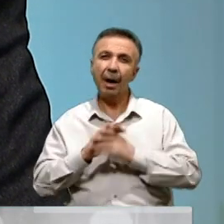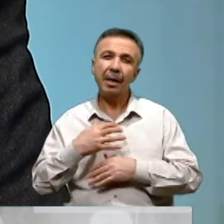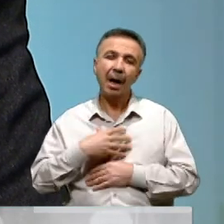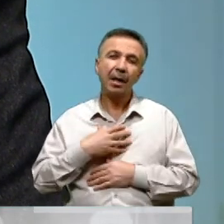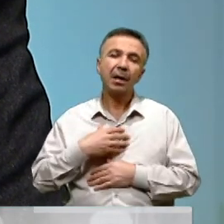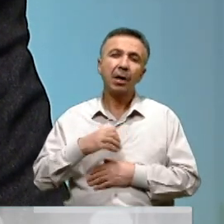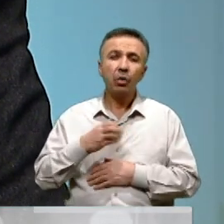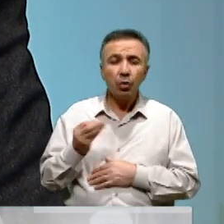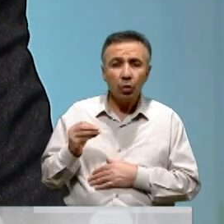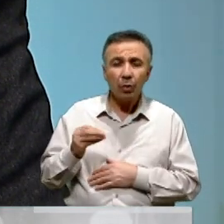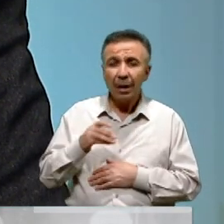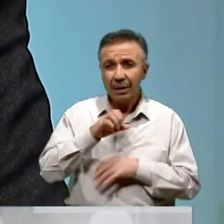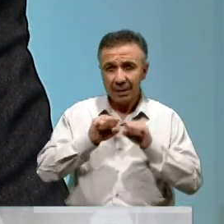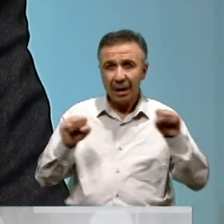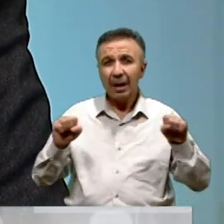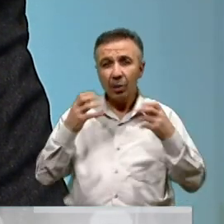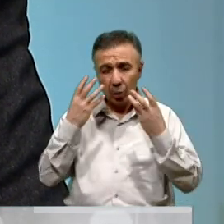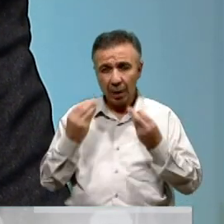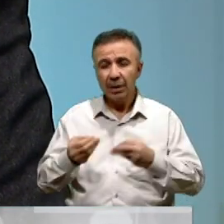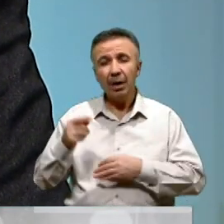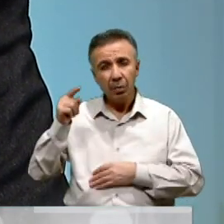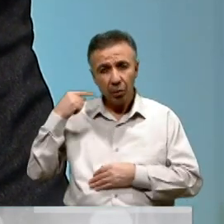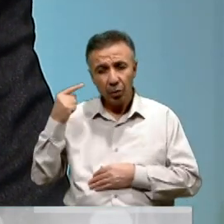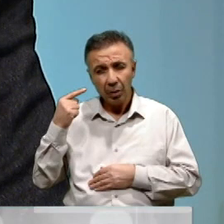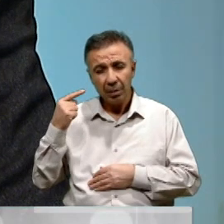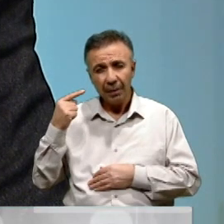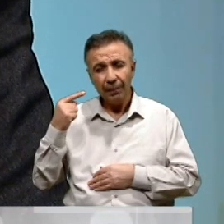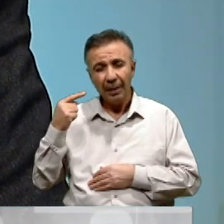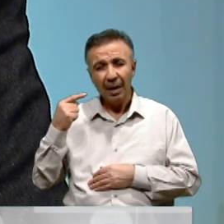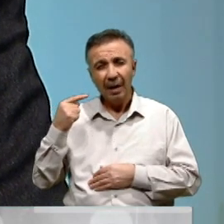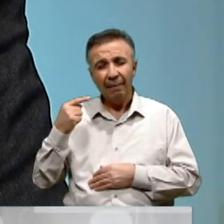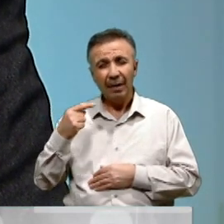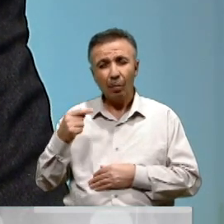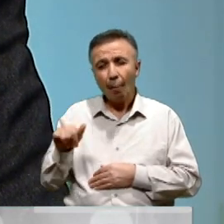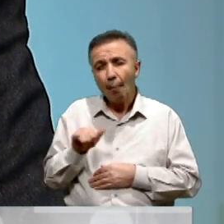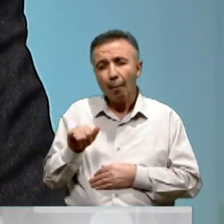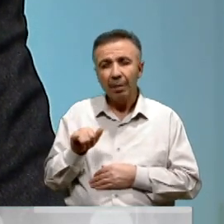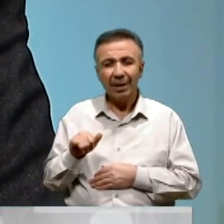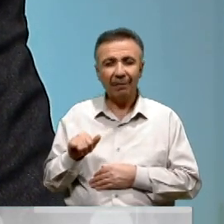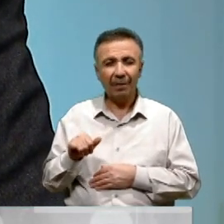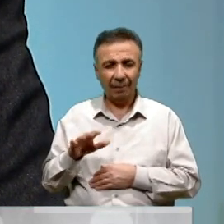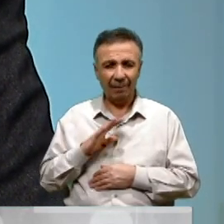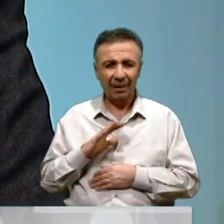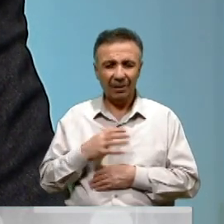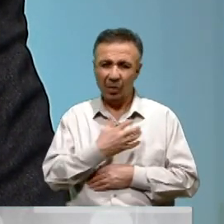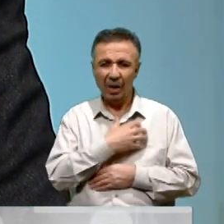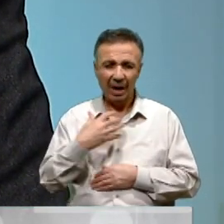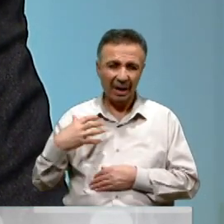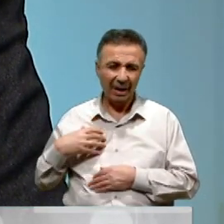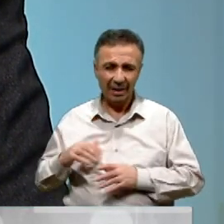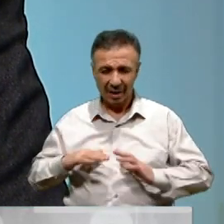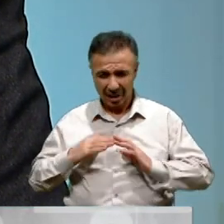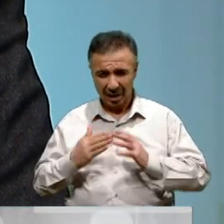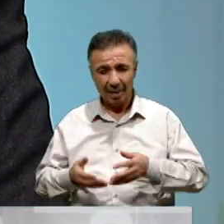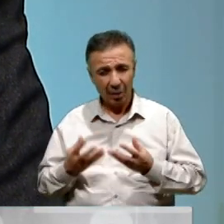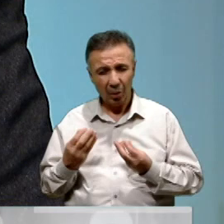kendisine, çocuğuna zarar gelebileceğini düşünüyorsa, bünyesi zayıfsa, işte o annelik, o hamileliğin